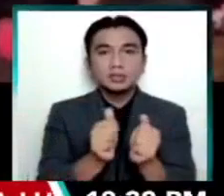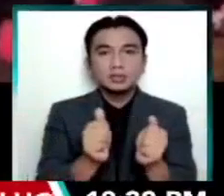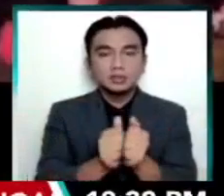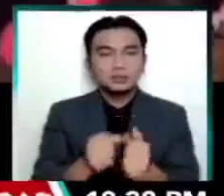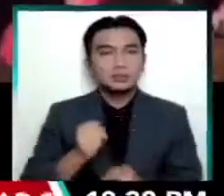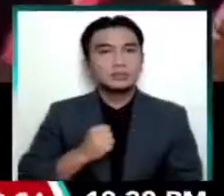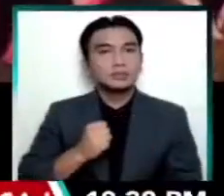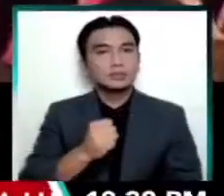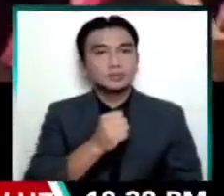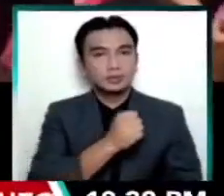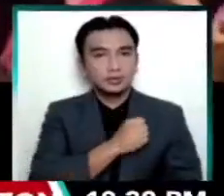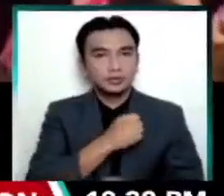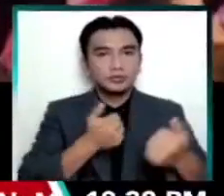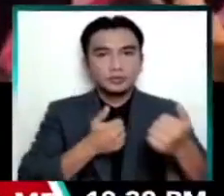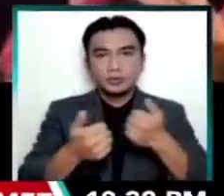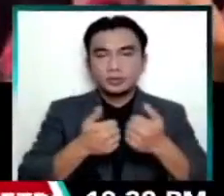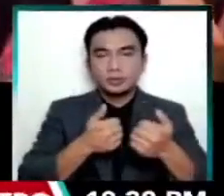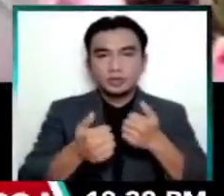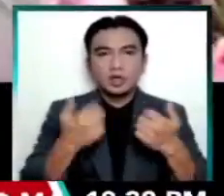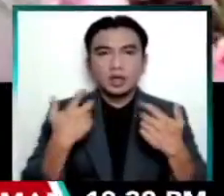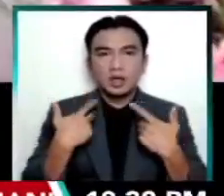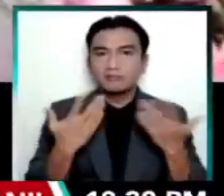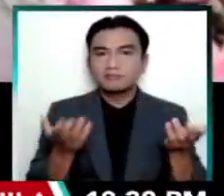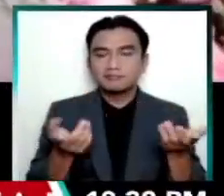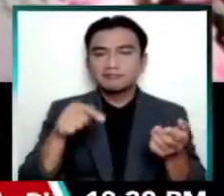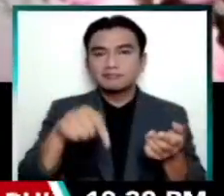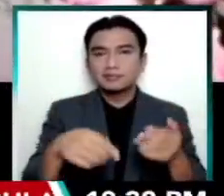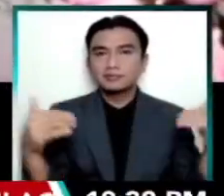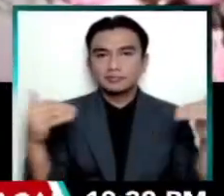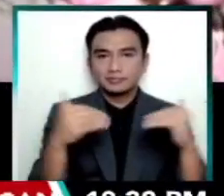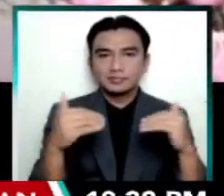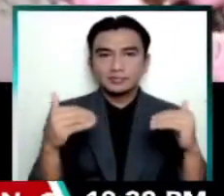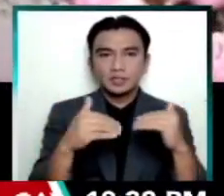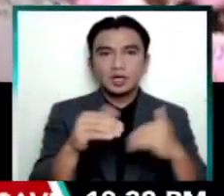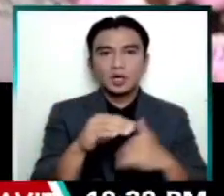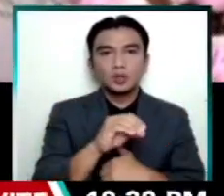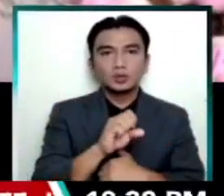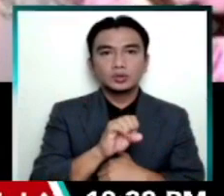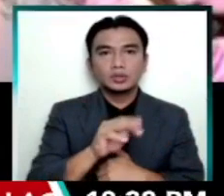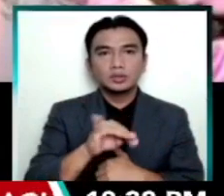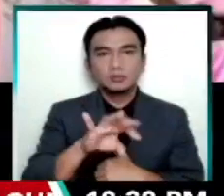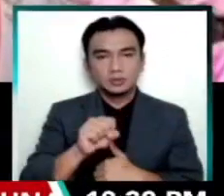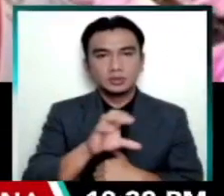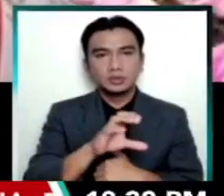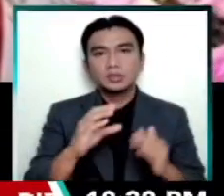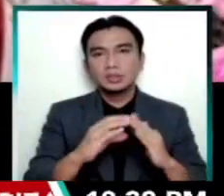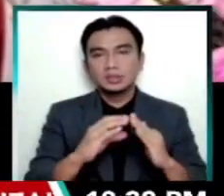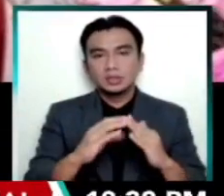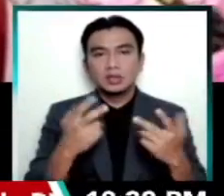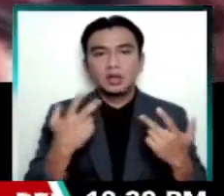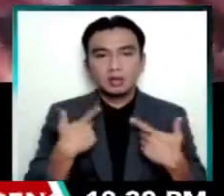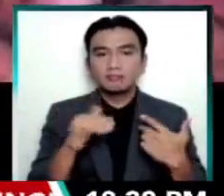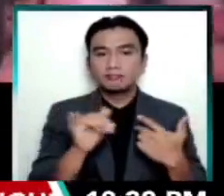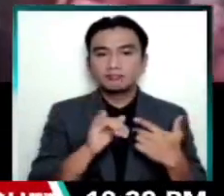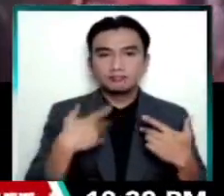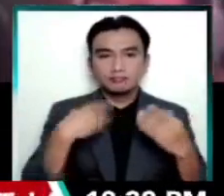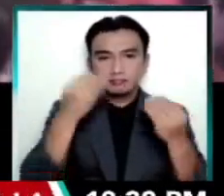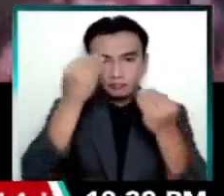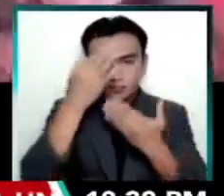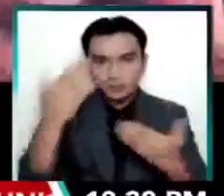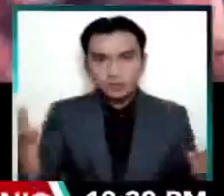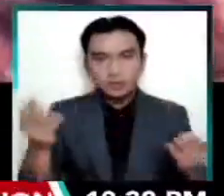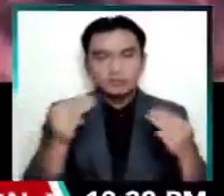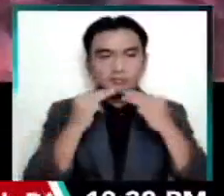candidates sa isang mini-rally sa Ozamis City. Nagbigay din siya ng recorded message sa meeting de avance ng isang bayan ngayong hapon.